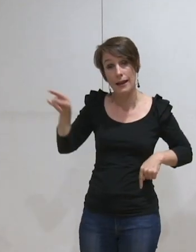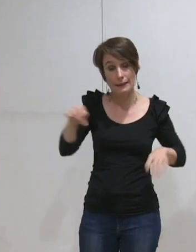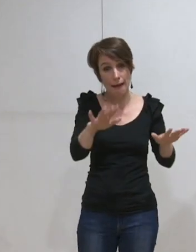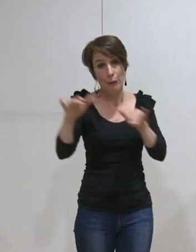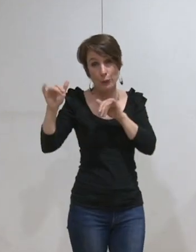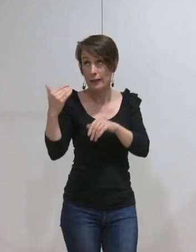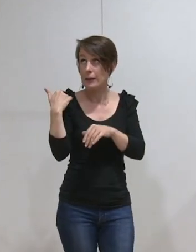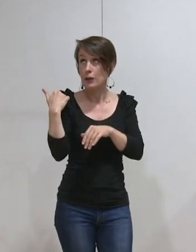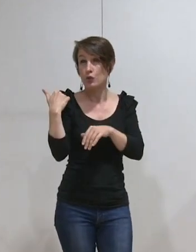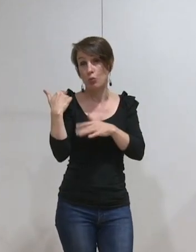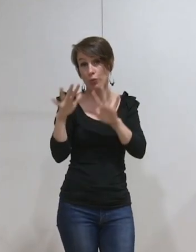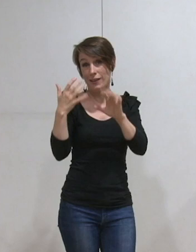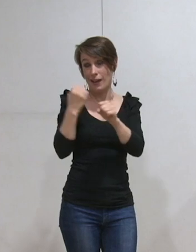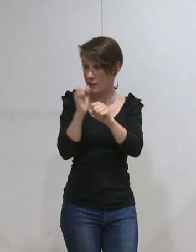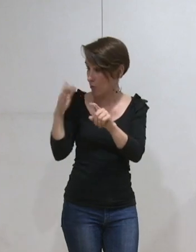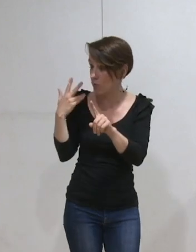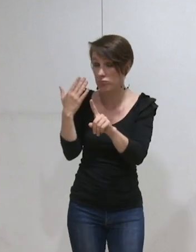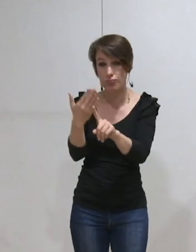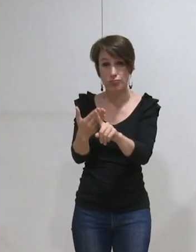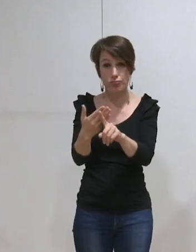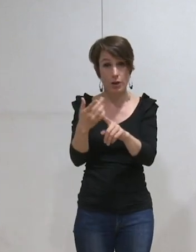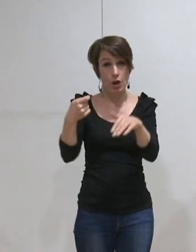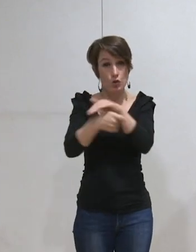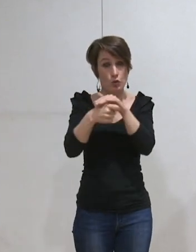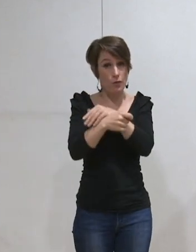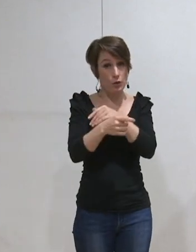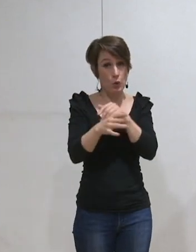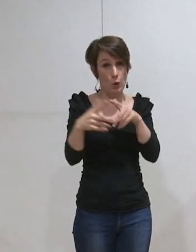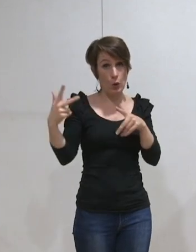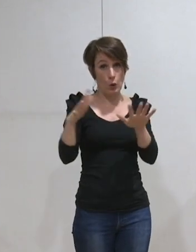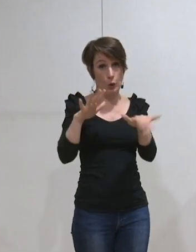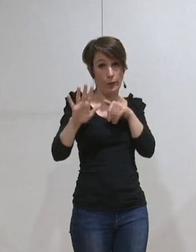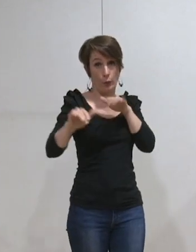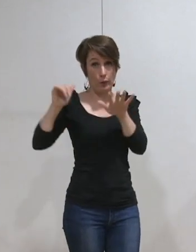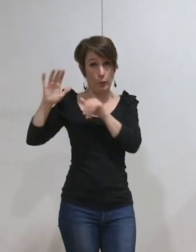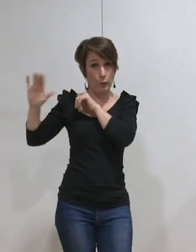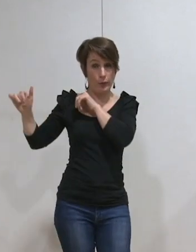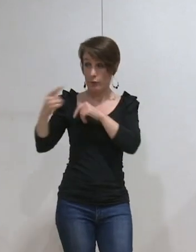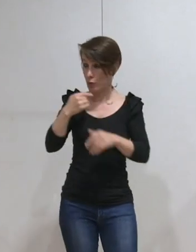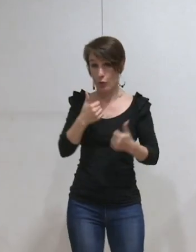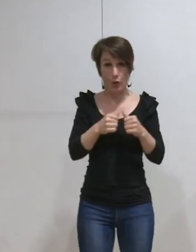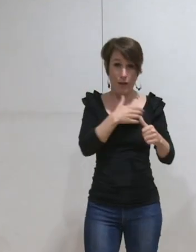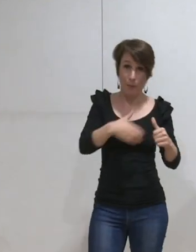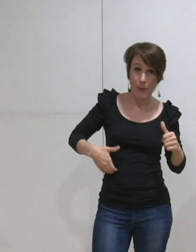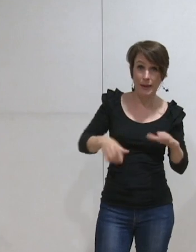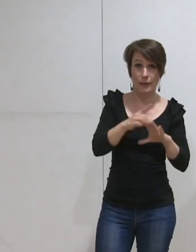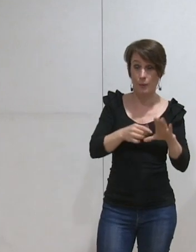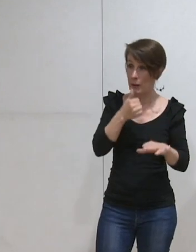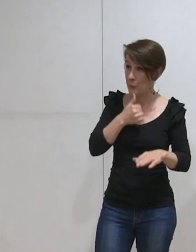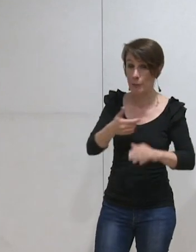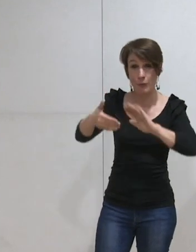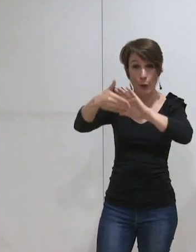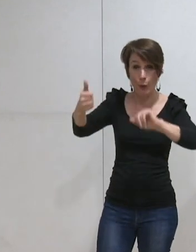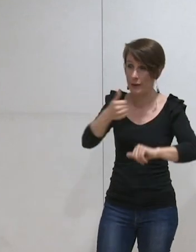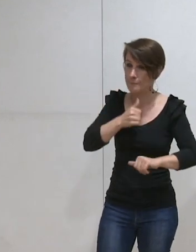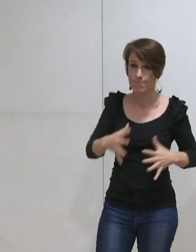petite quinzaine d'années de des subventions au logement social donc c'est les collectivités qui ont pris le relais et la ville de Grenoble il a pris toute sa